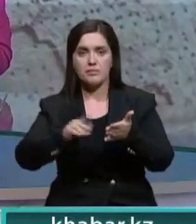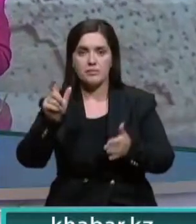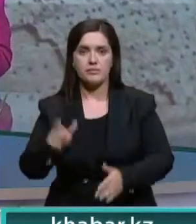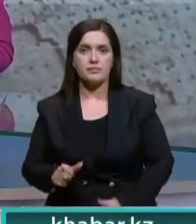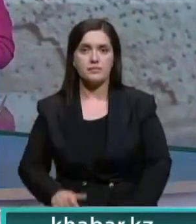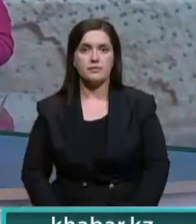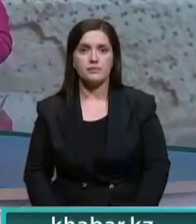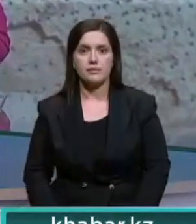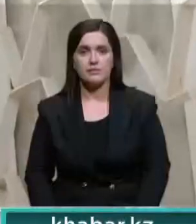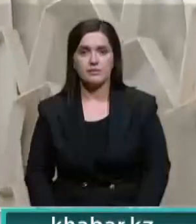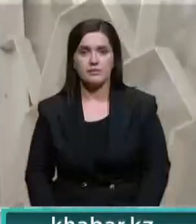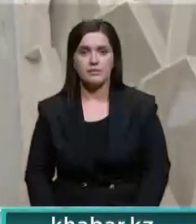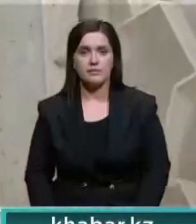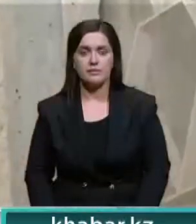Нургалиева.